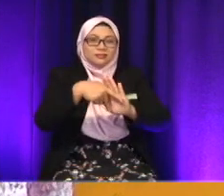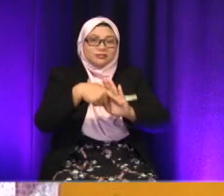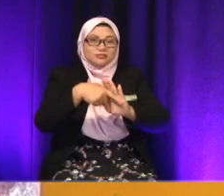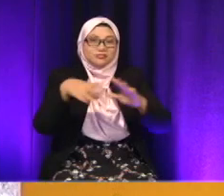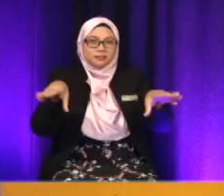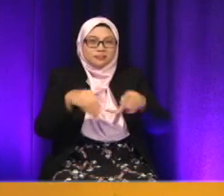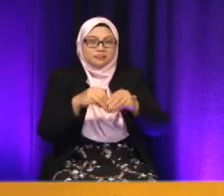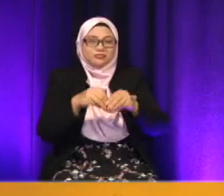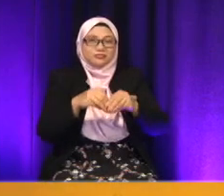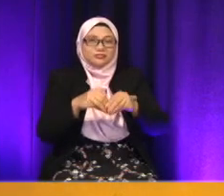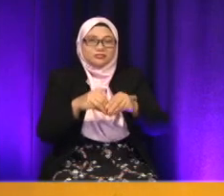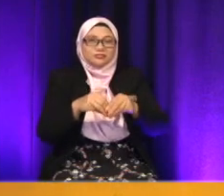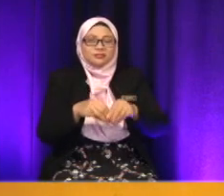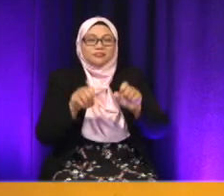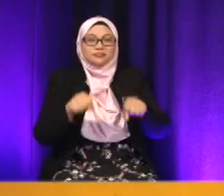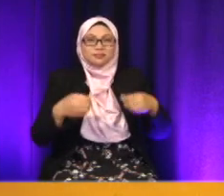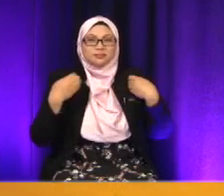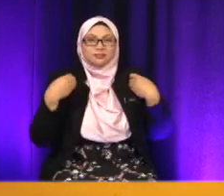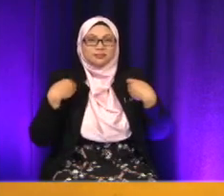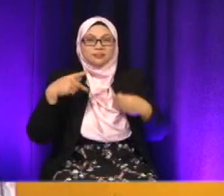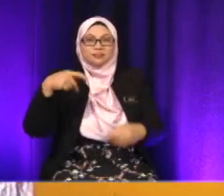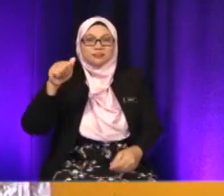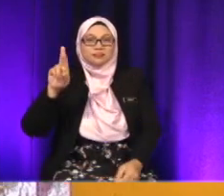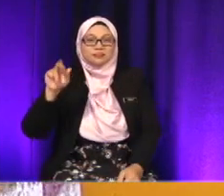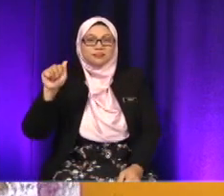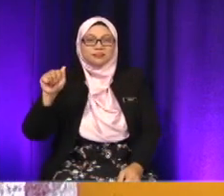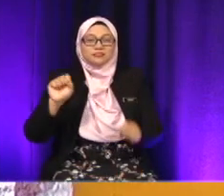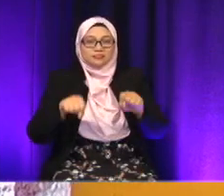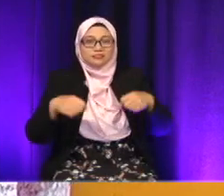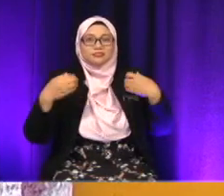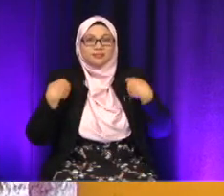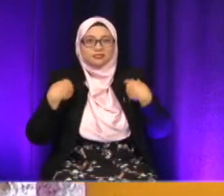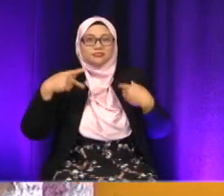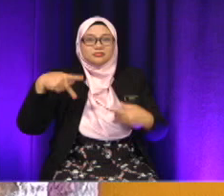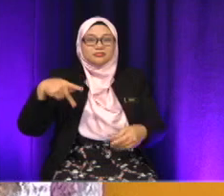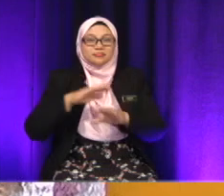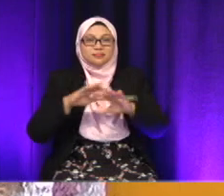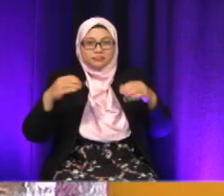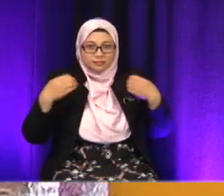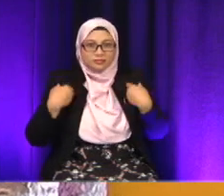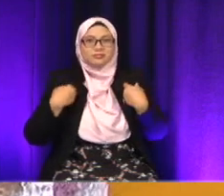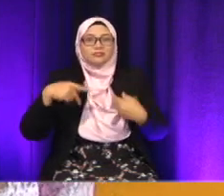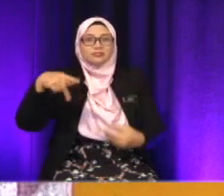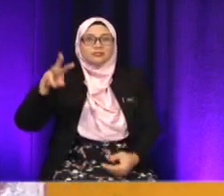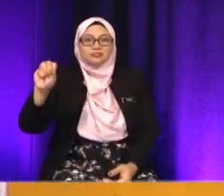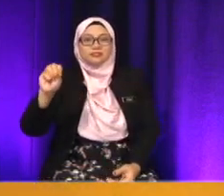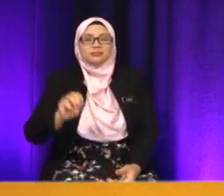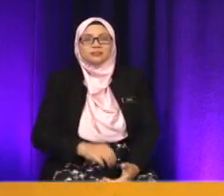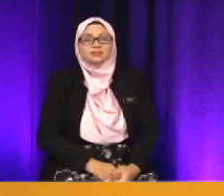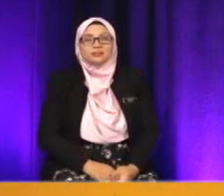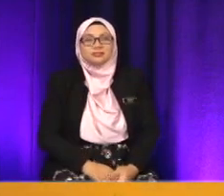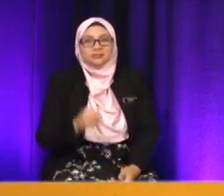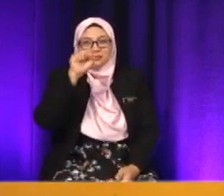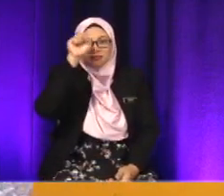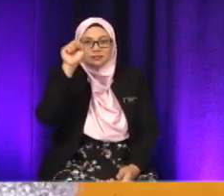paramite boleh ada paralon itu boleh Ada takdir paramite Oke sosok ala India ya ini